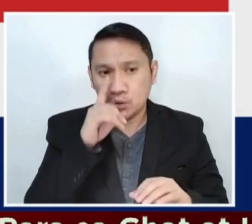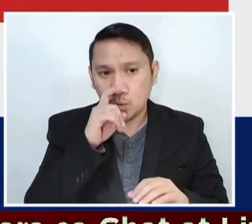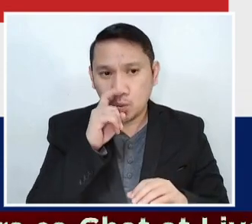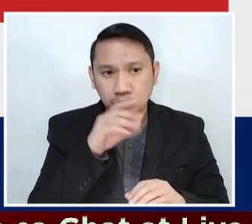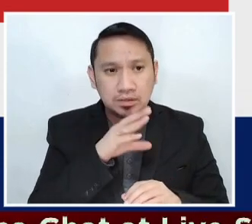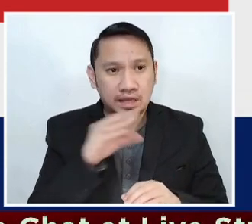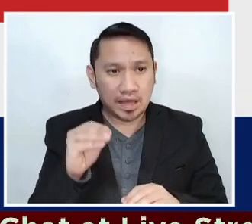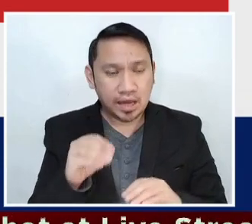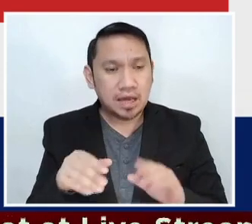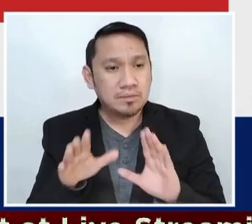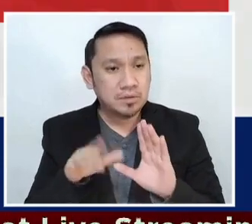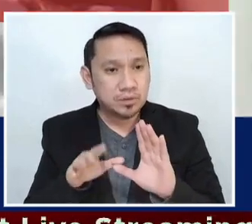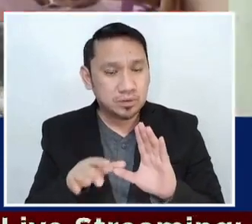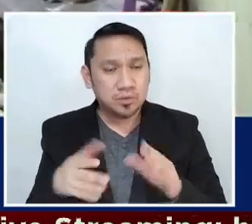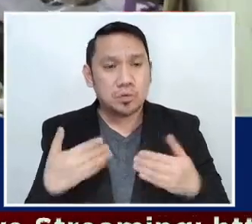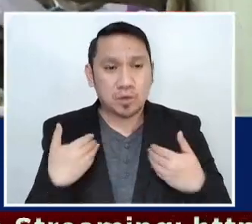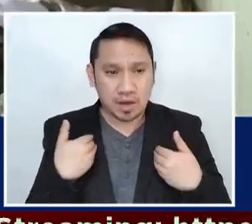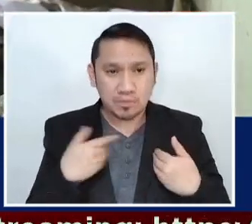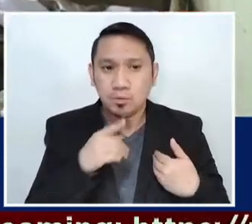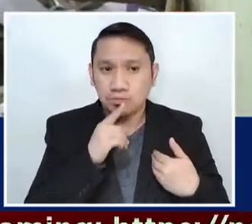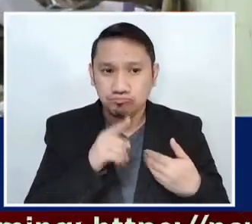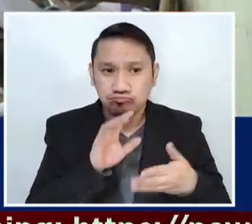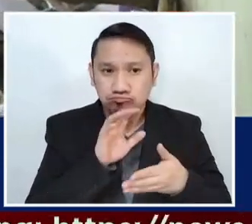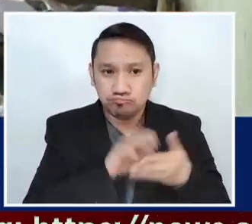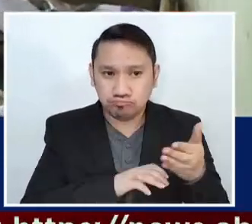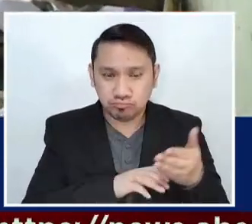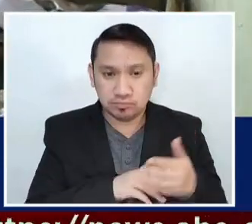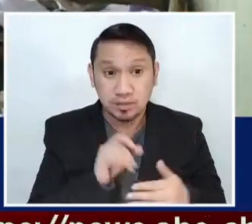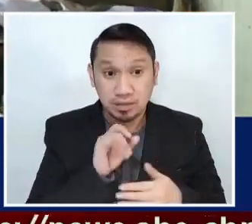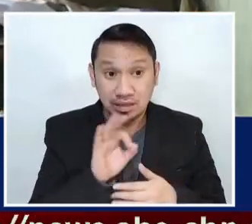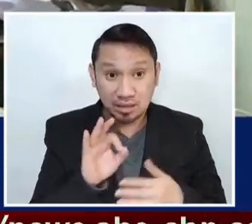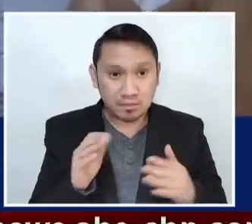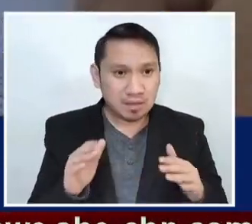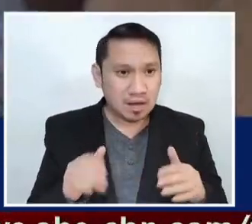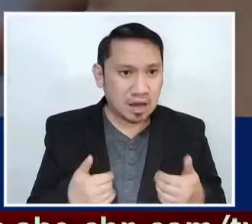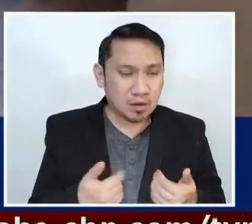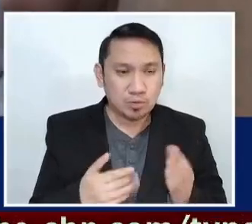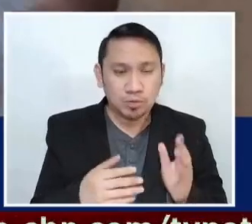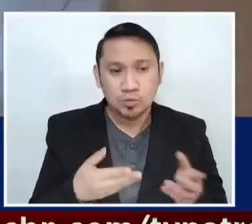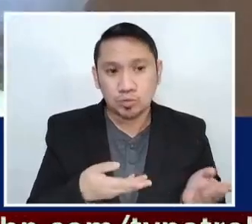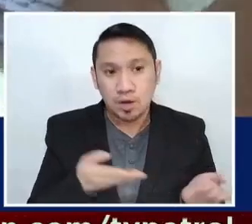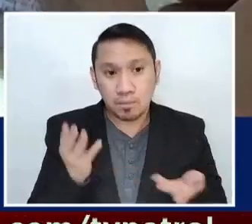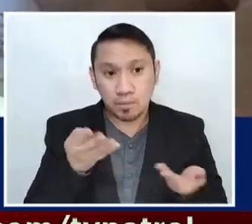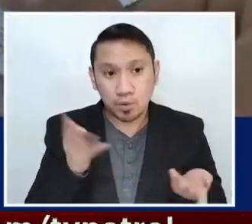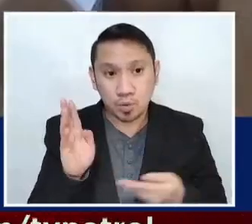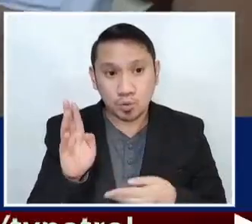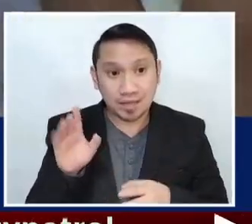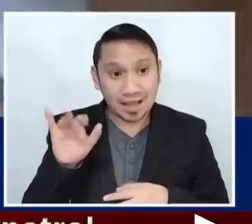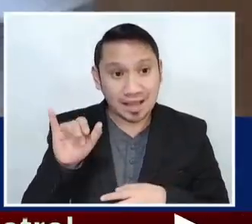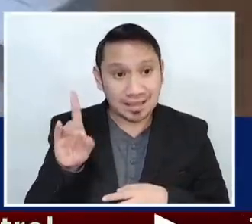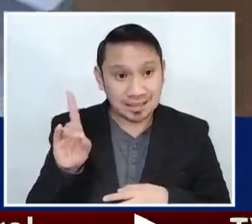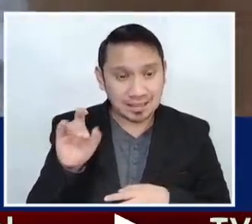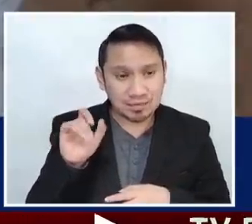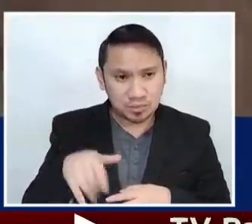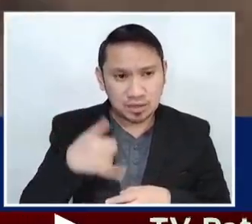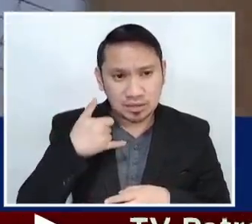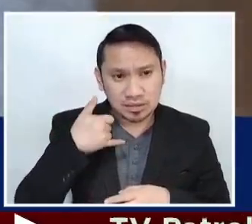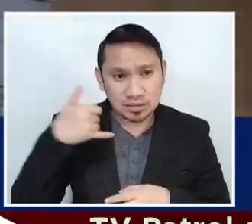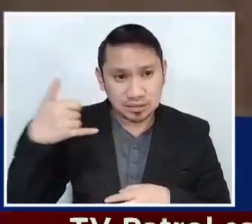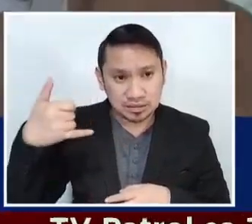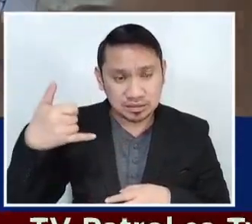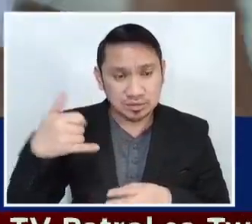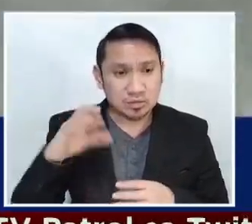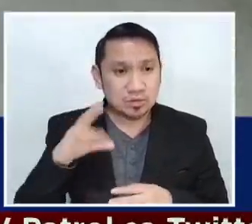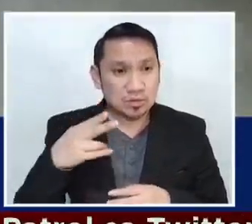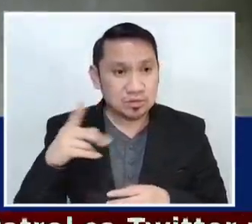PWD na makakuha ng discount. Kung walang option para i-upload ng ID, kailangan pwede silang makontak ng mamimili sa chat